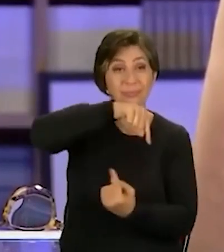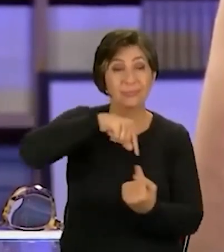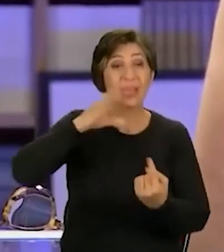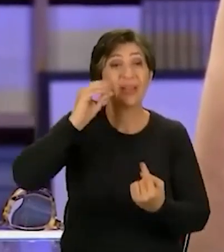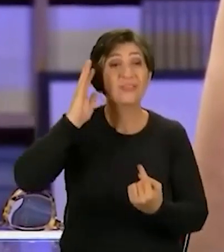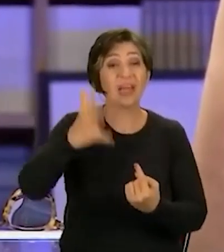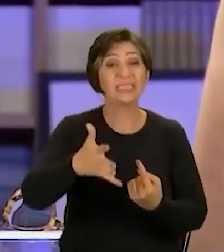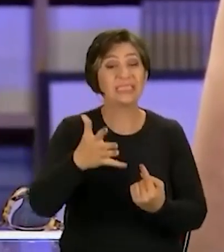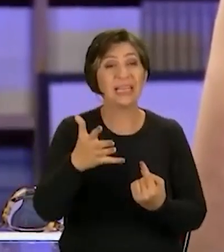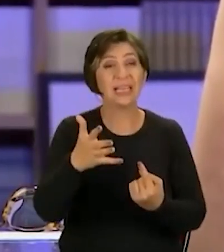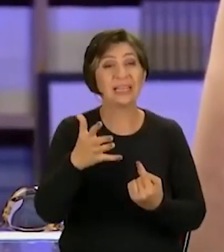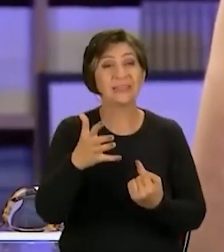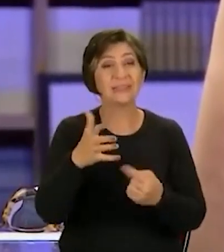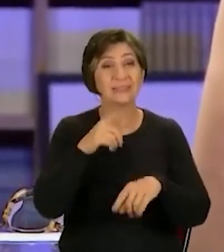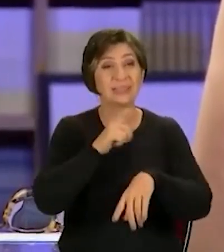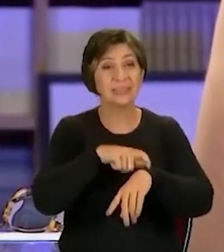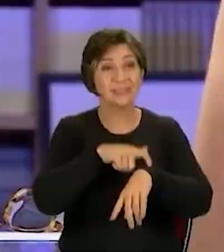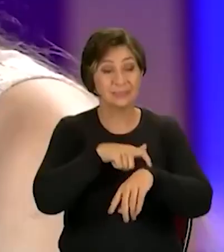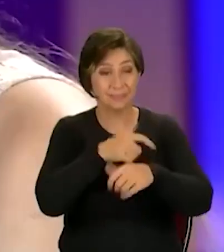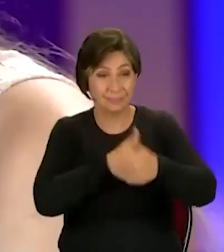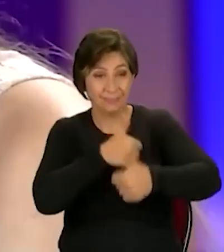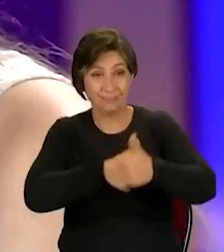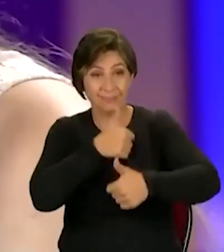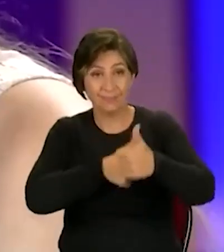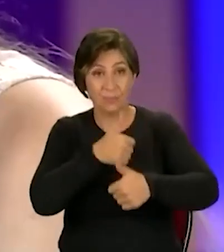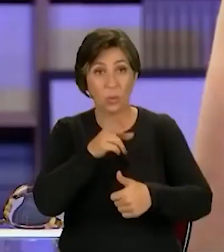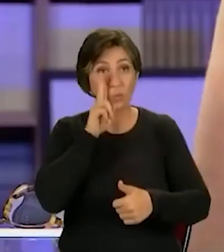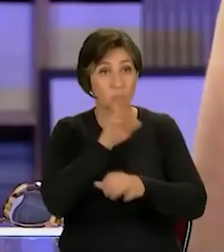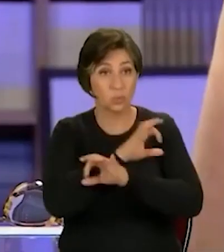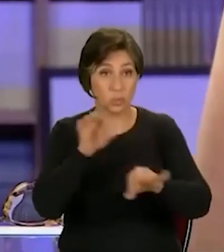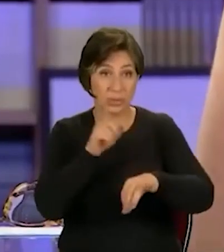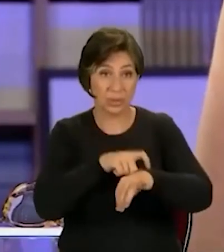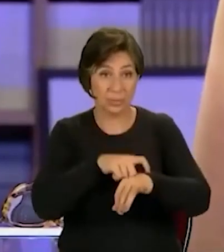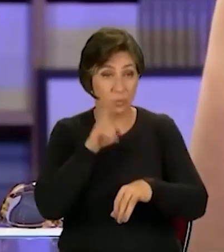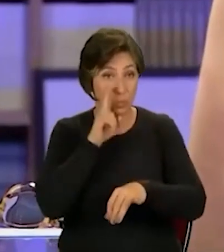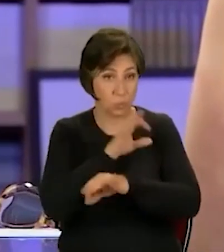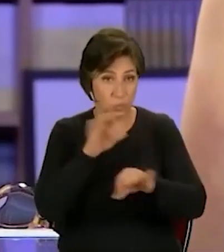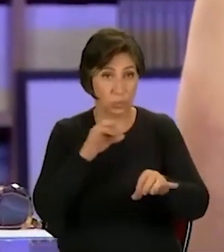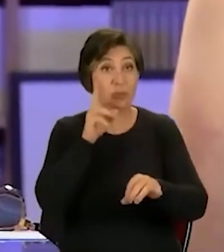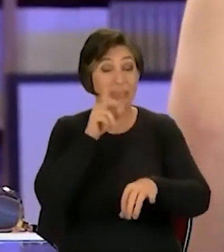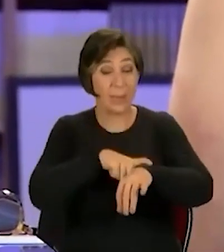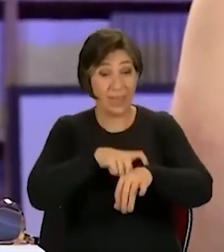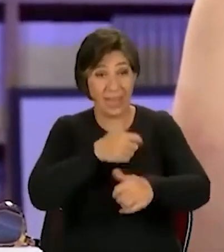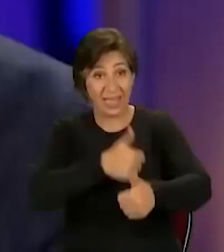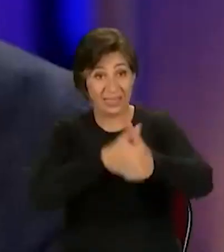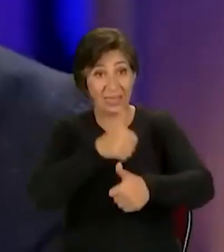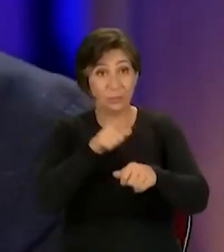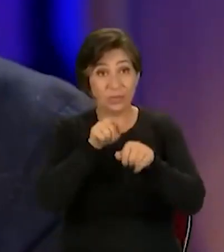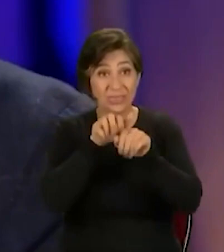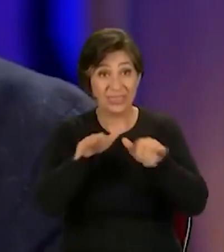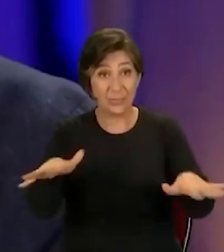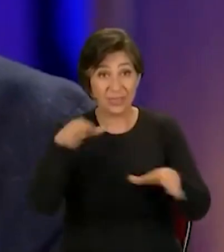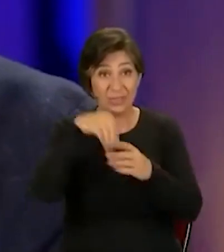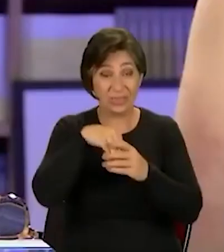bu sistem içerisinde zamanla yarışarak, çünkü o sonsuzdur zamanla yarışmak, zamanla yarışarak bu